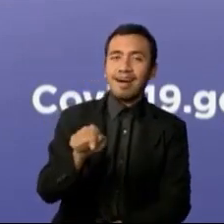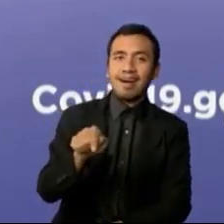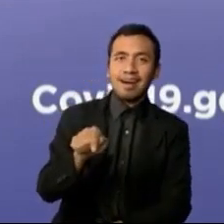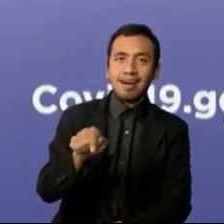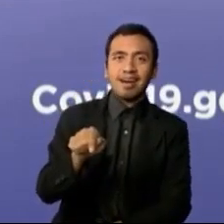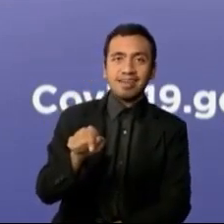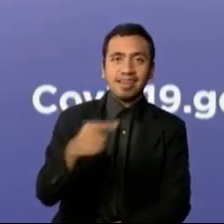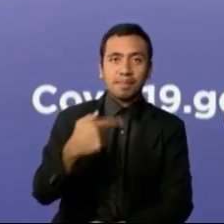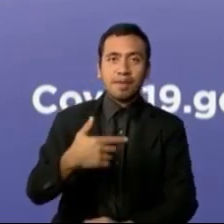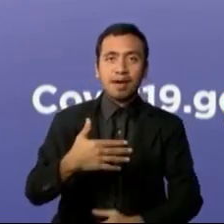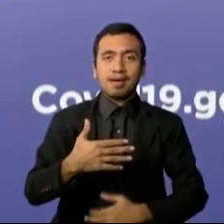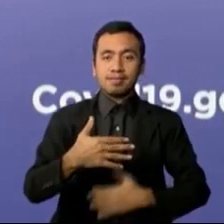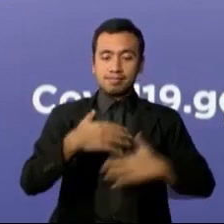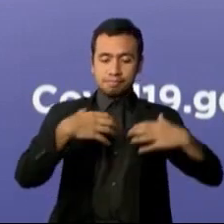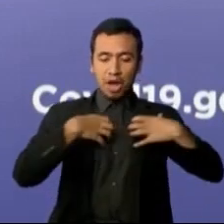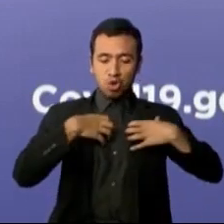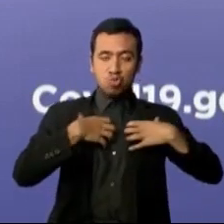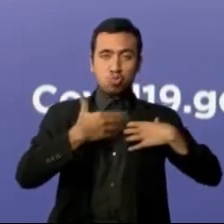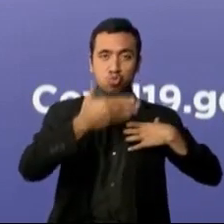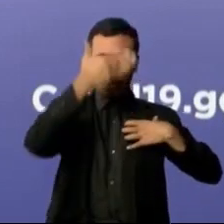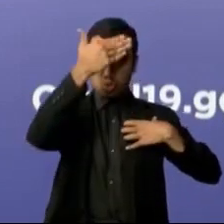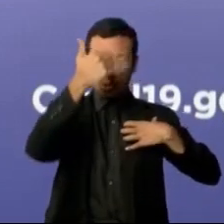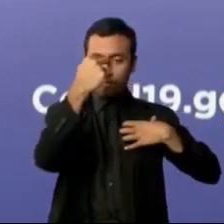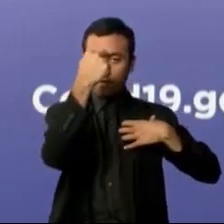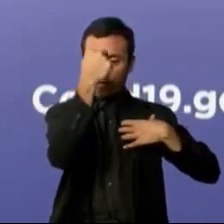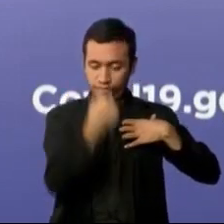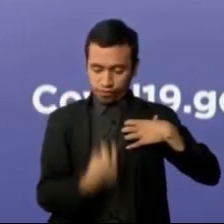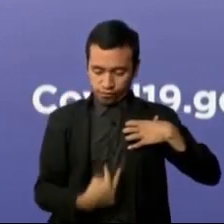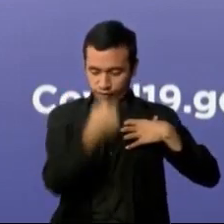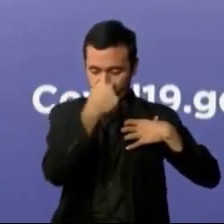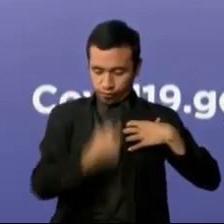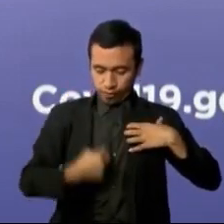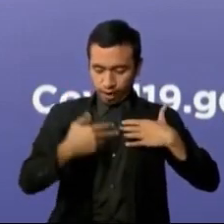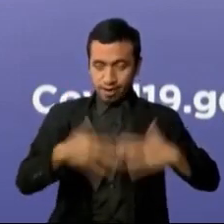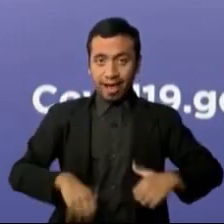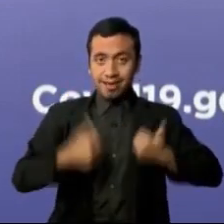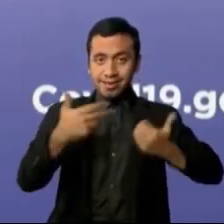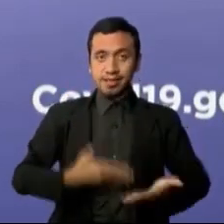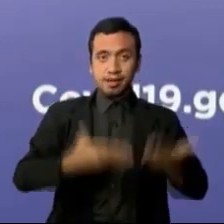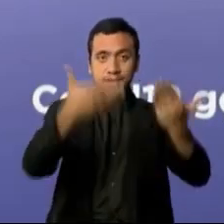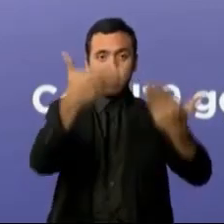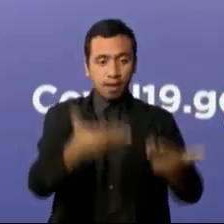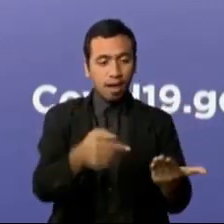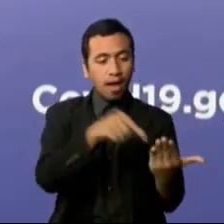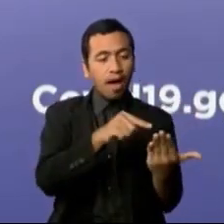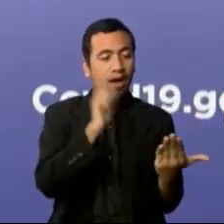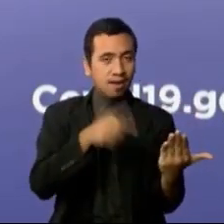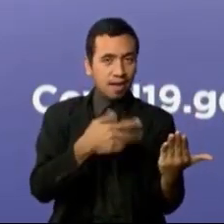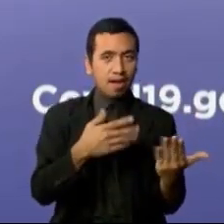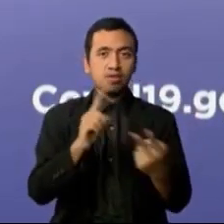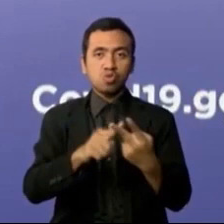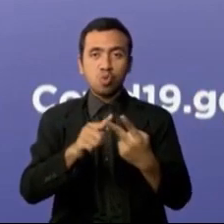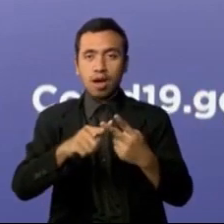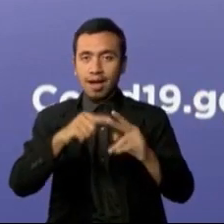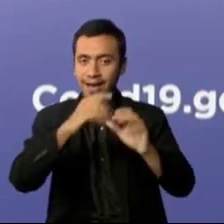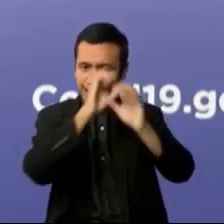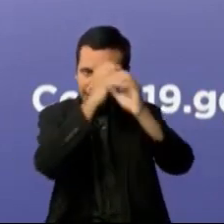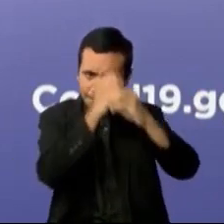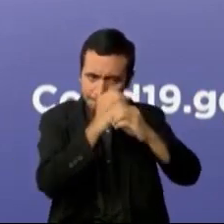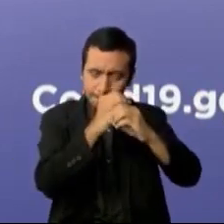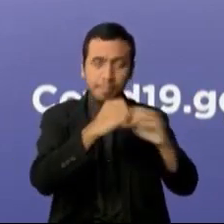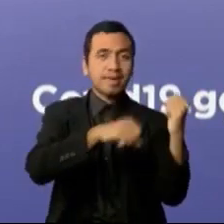dapat dari gambaran rontgen paru misalnya kita dapatkan dari gambaran hasil pemeriksaan laboratorium darah